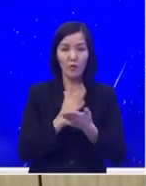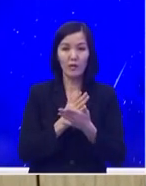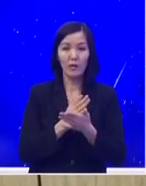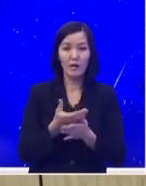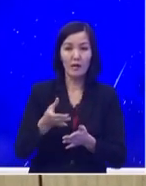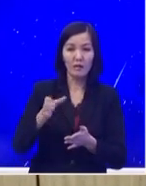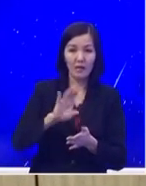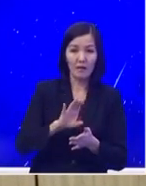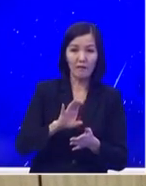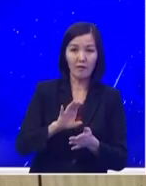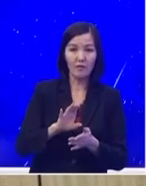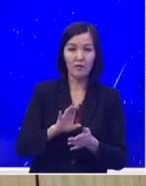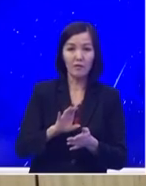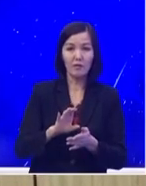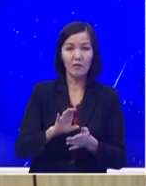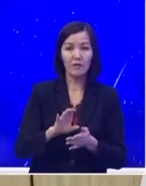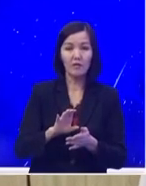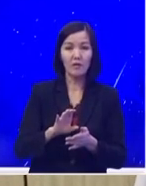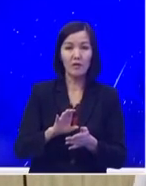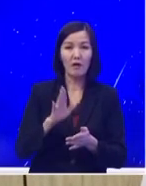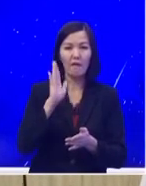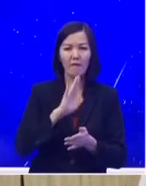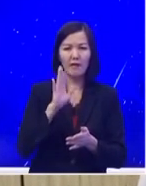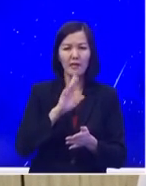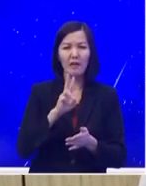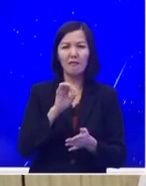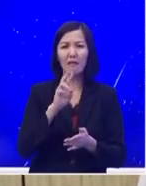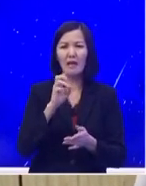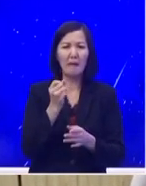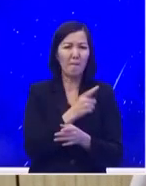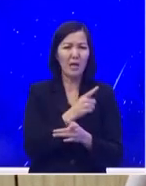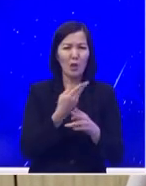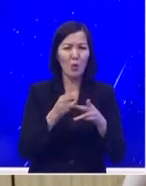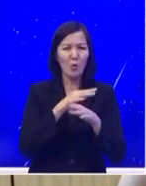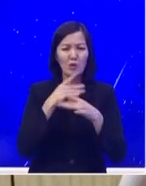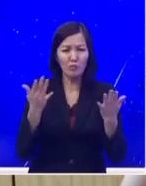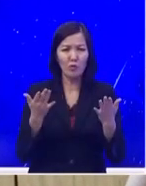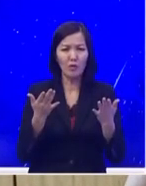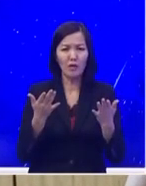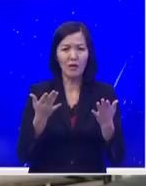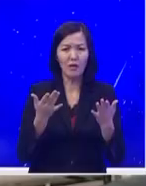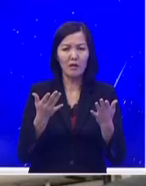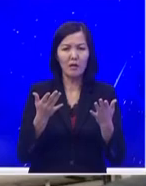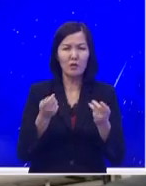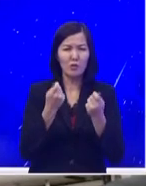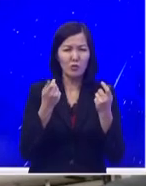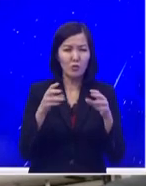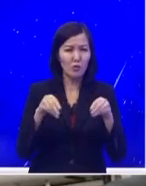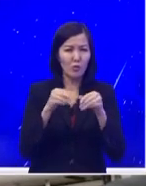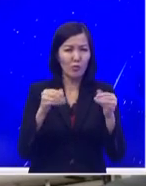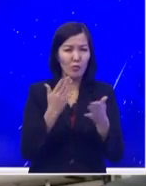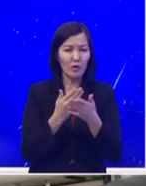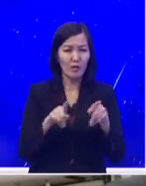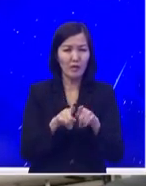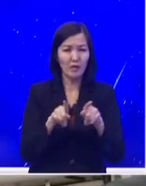в пиалушечку или там куда-нибудь кисушечку, наливаю воду, и прям накипь у нее видно, даже как будто мукой, чуть-чуть мукой подсыпанная. По словам специалистов,